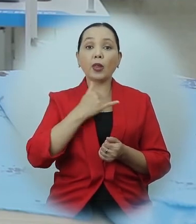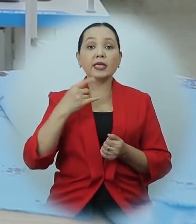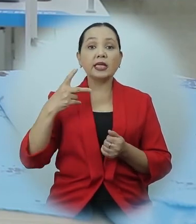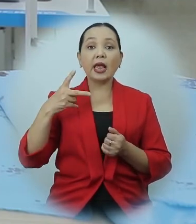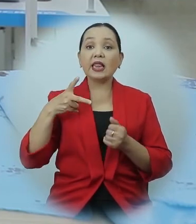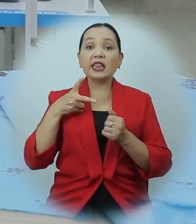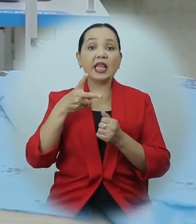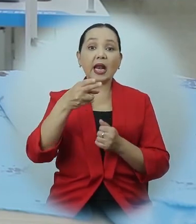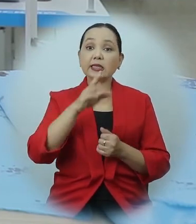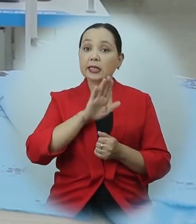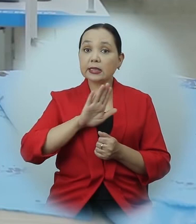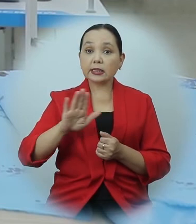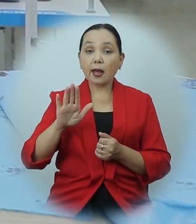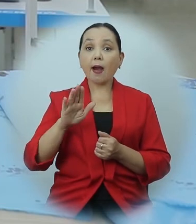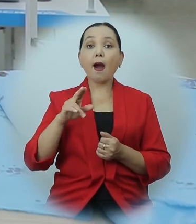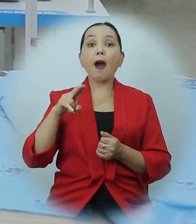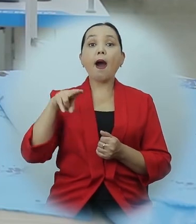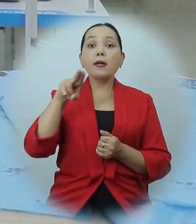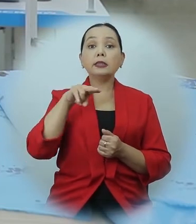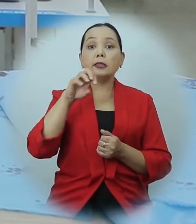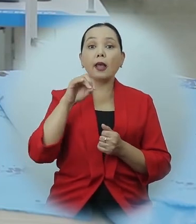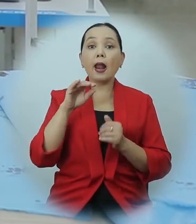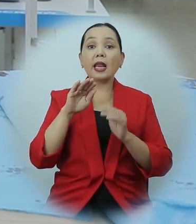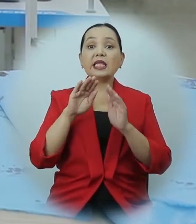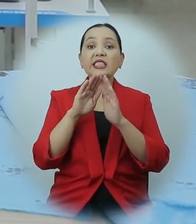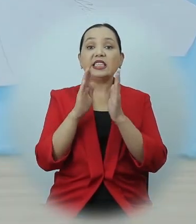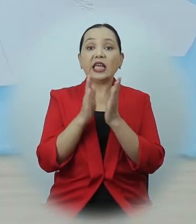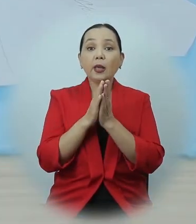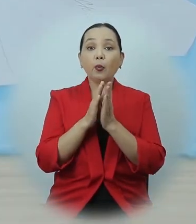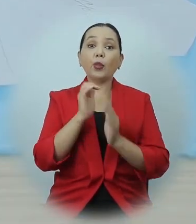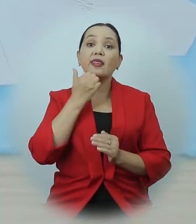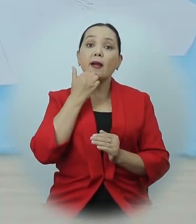разрезная. Прикладываем ее к сгибу ткани.